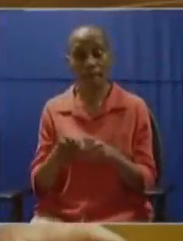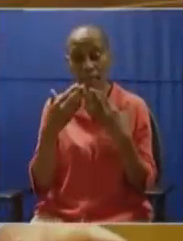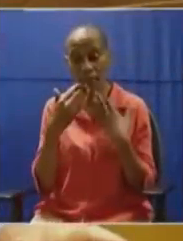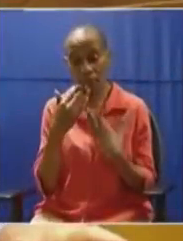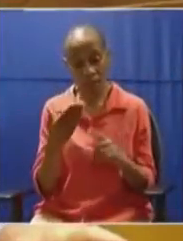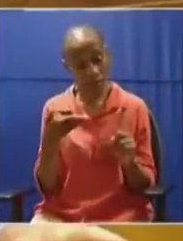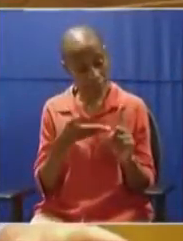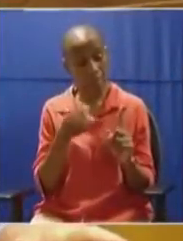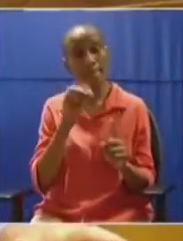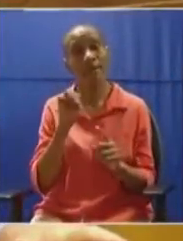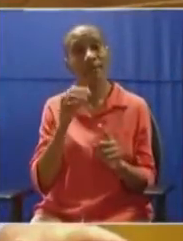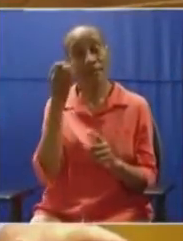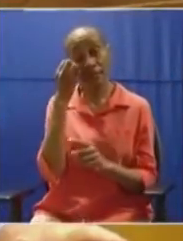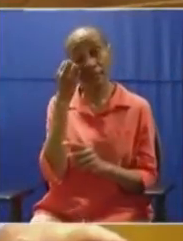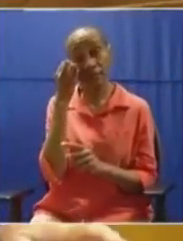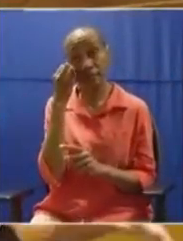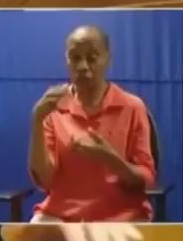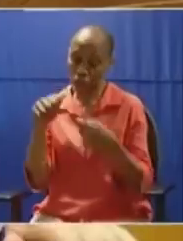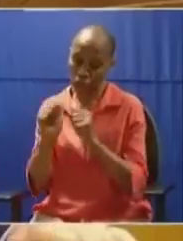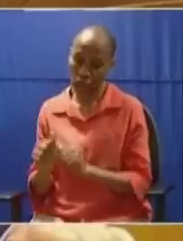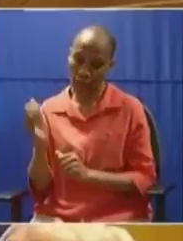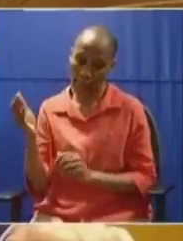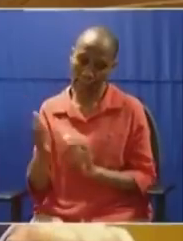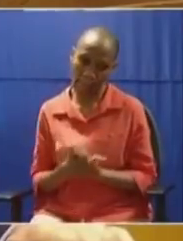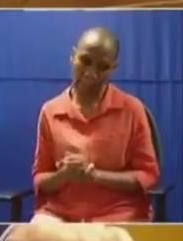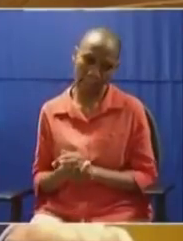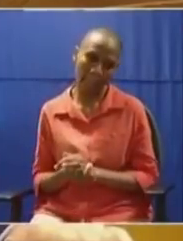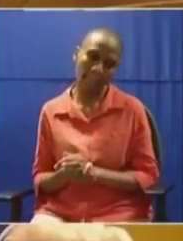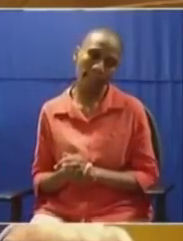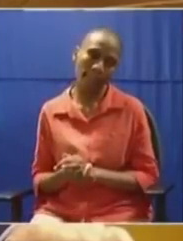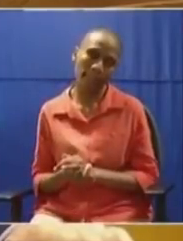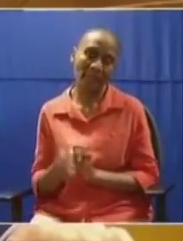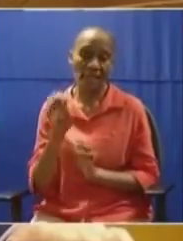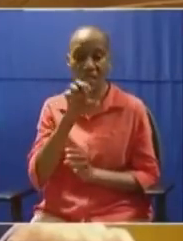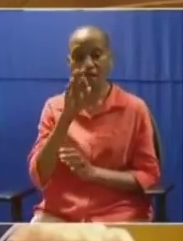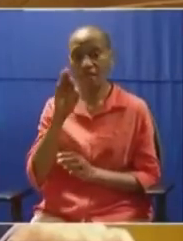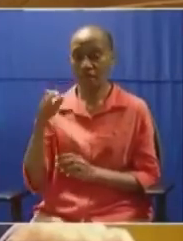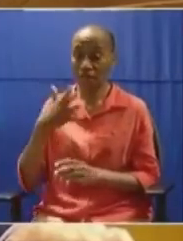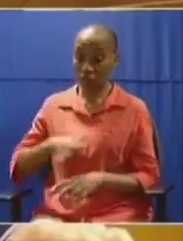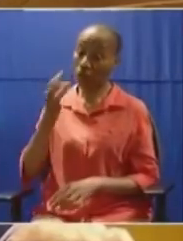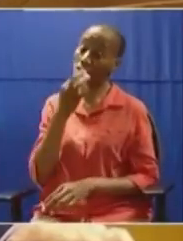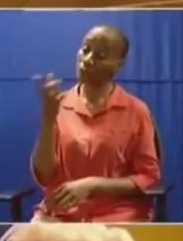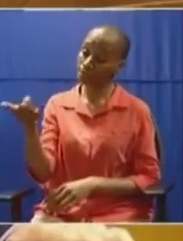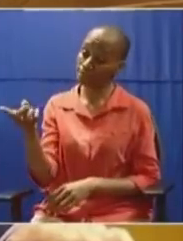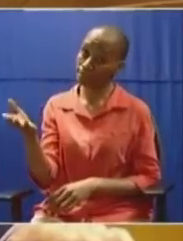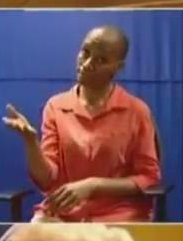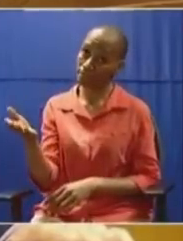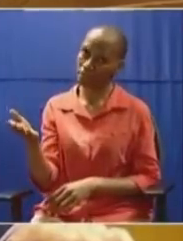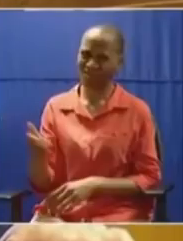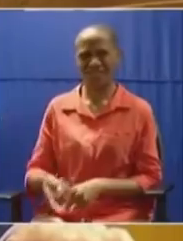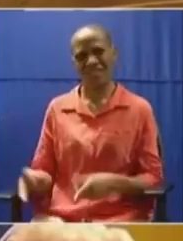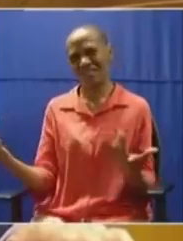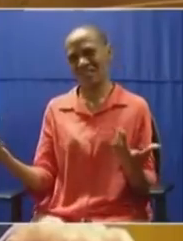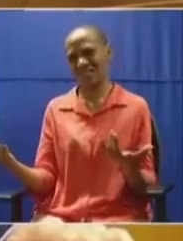Achtbare voorzitter, Ik kom naar de EFF. Ik wil naar de EFF dat er veel smaak